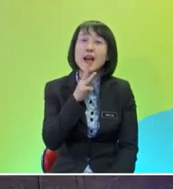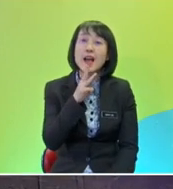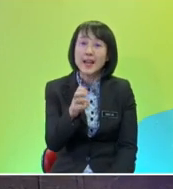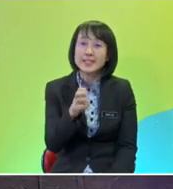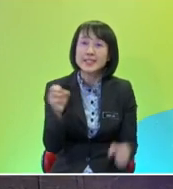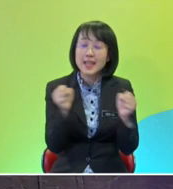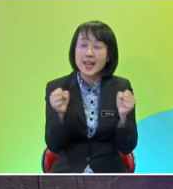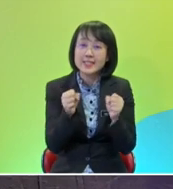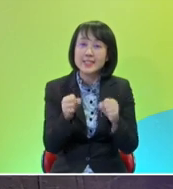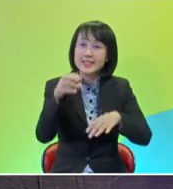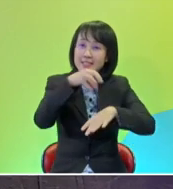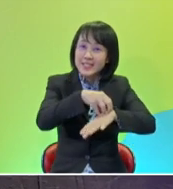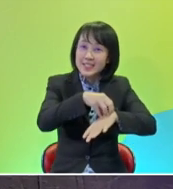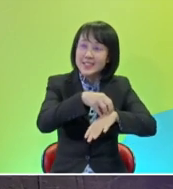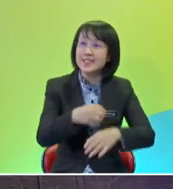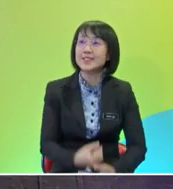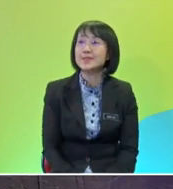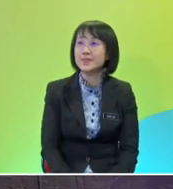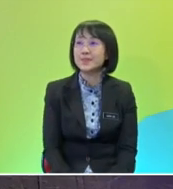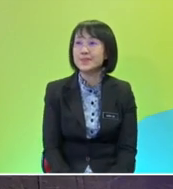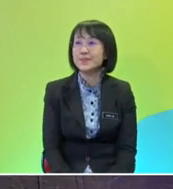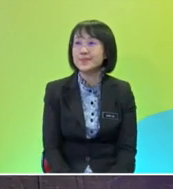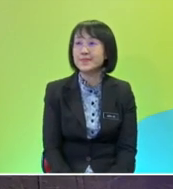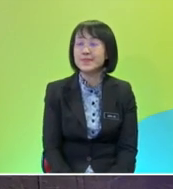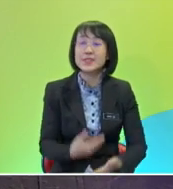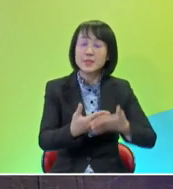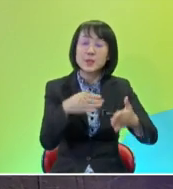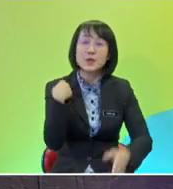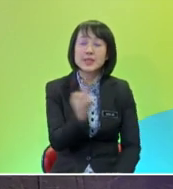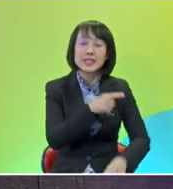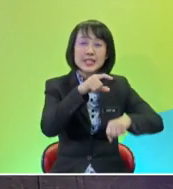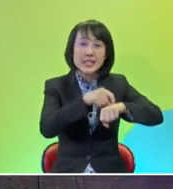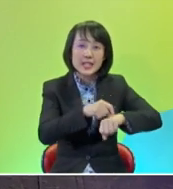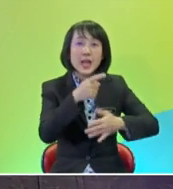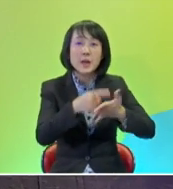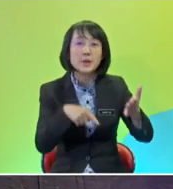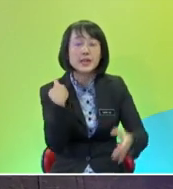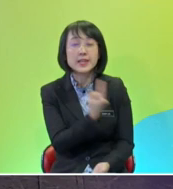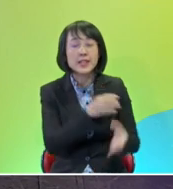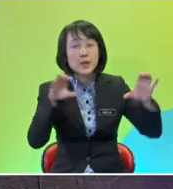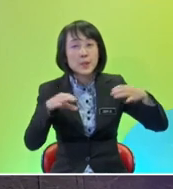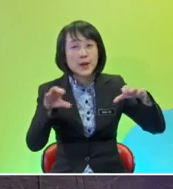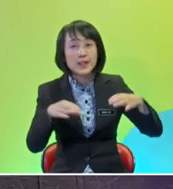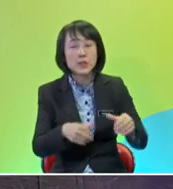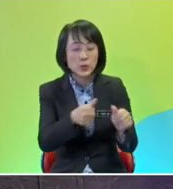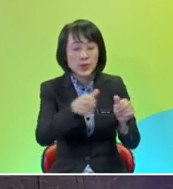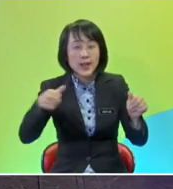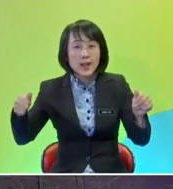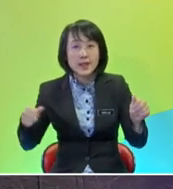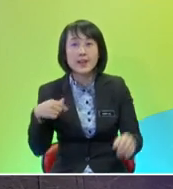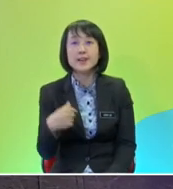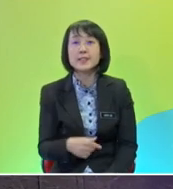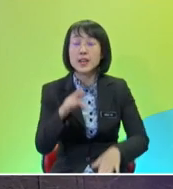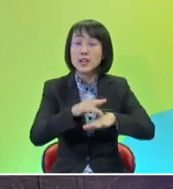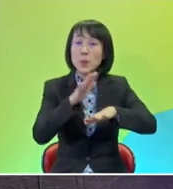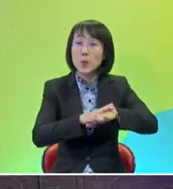begitu. Baiklah cikgu, tapi sebelum dia gigit kita tu, apa yang kita nak buat? Nak elakkan dia gigit kita tu. Macam sebab mana?